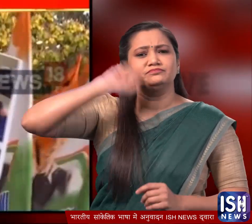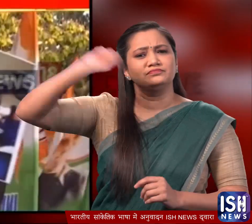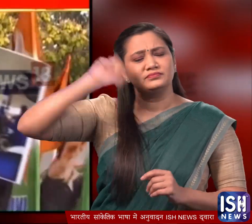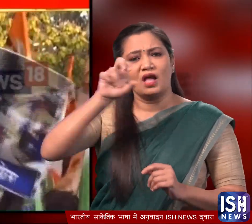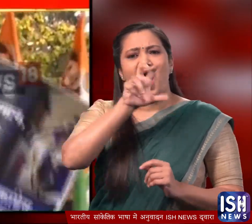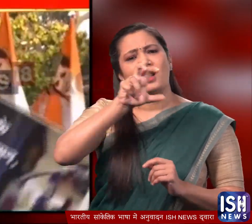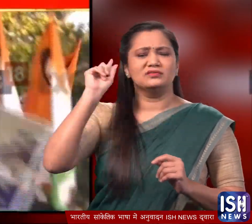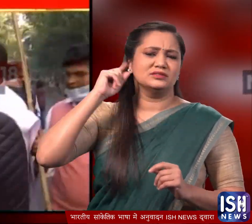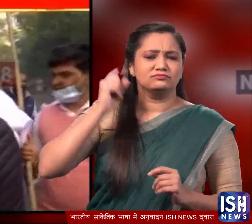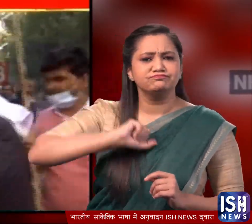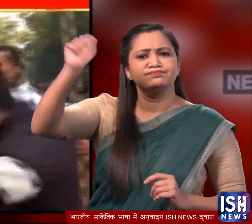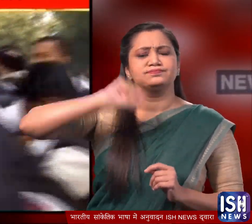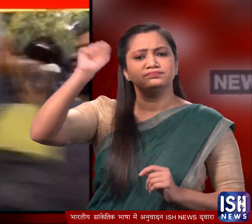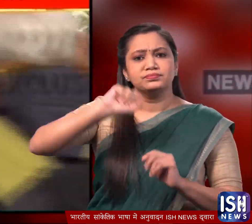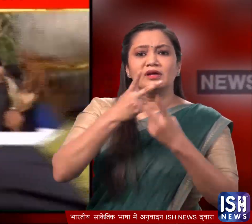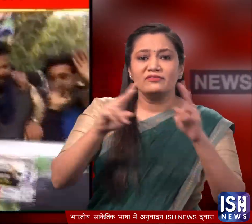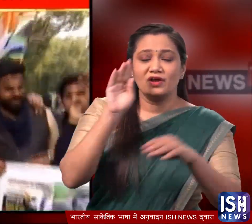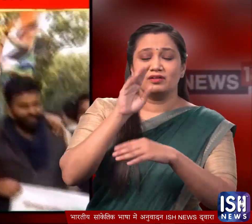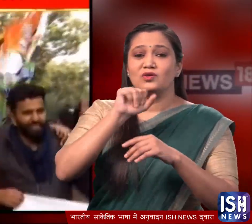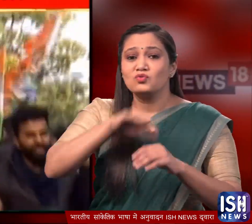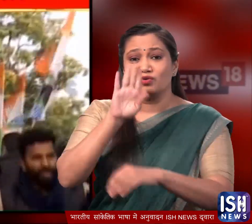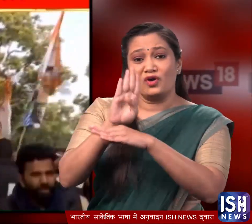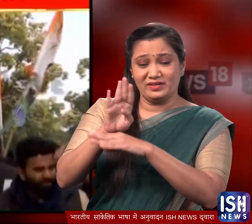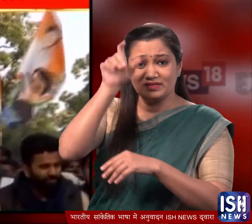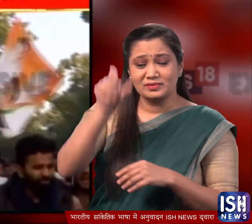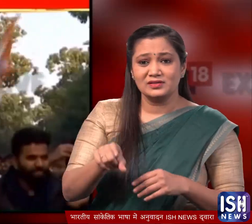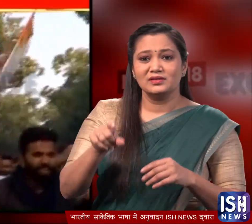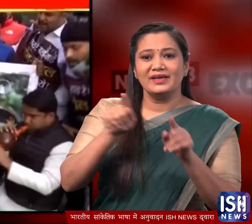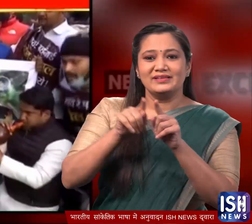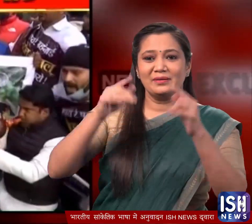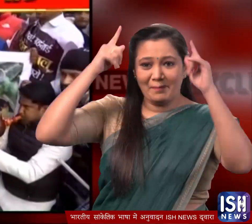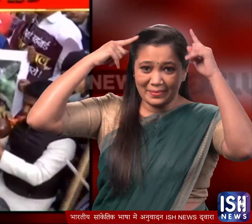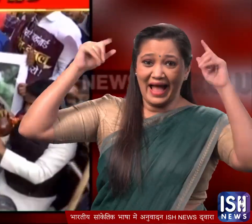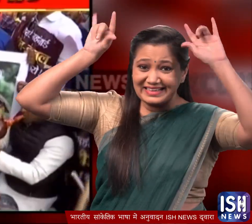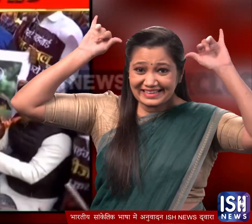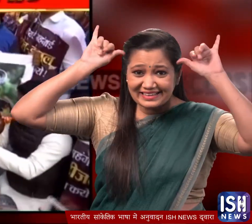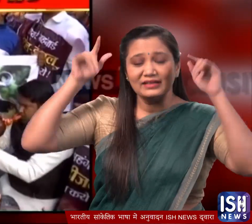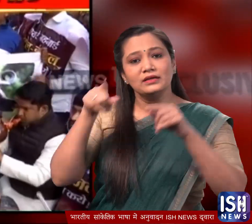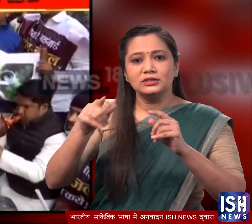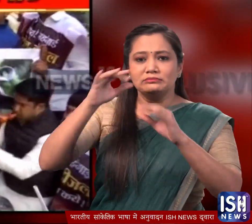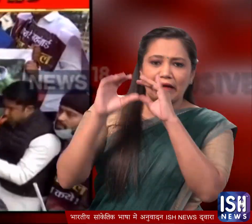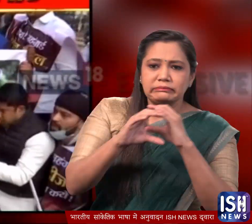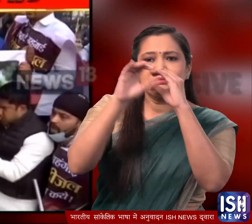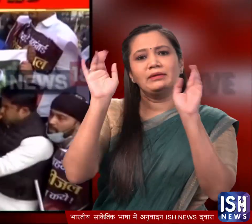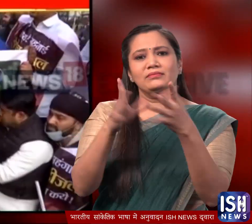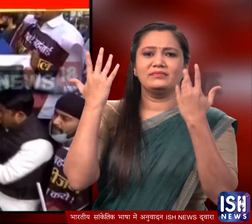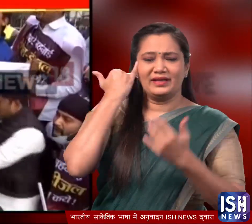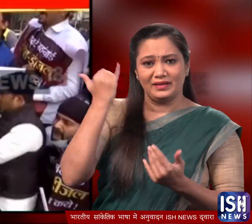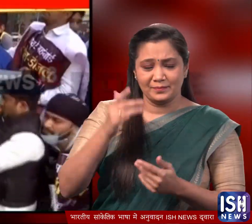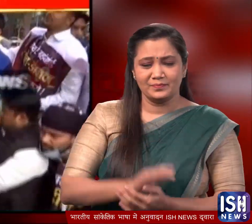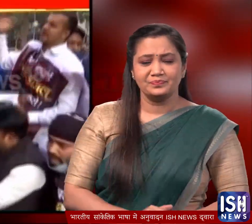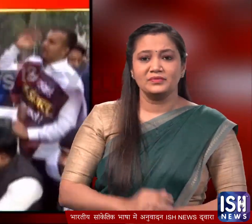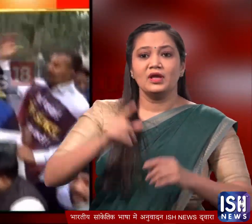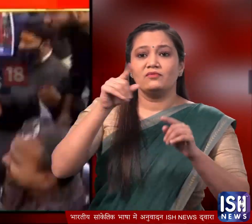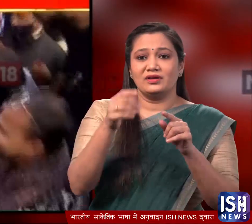ज्यादातर लोग नारे लगाकर हंगामा करते रहे, जबकि प्रदर्शन में शामिल यूथ कांग्रेस के एक कार्यकर्ता ने भैंस के पोस्टरों के आगे बीन बजाकर विरोध जताया।